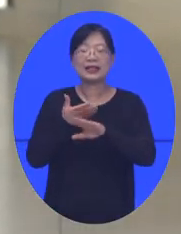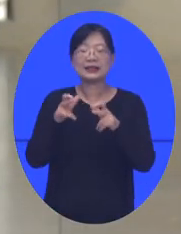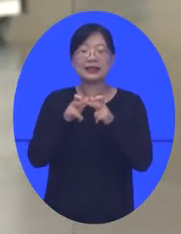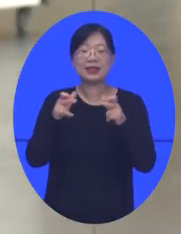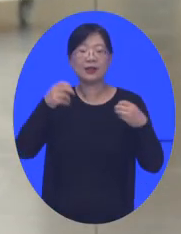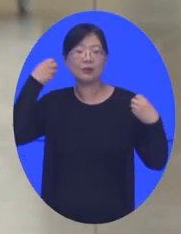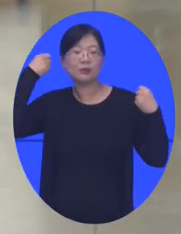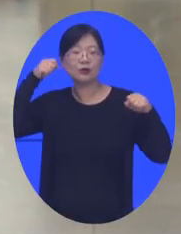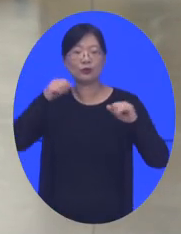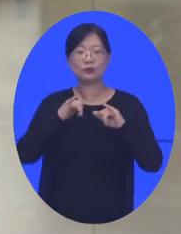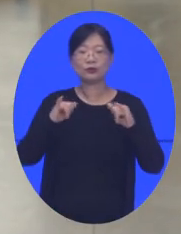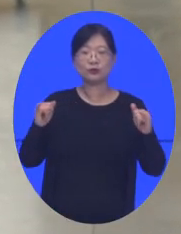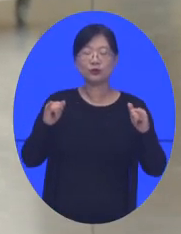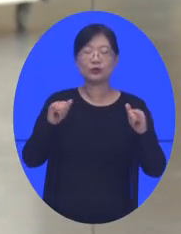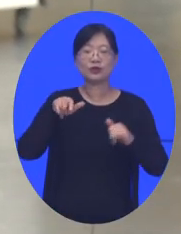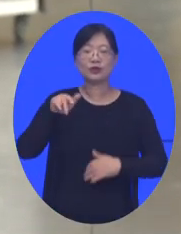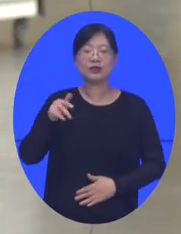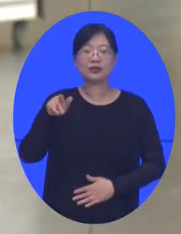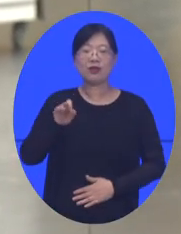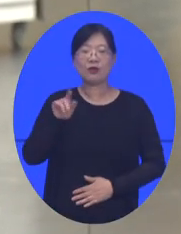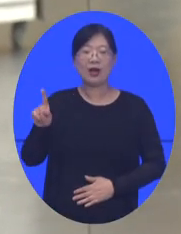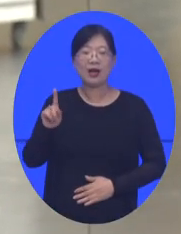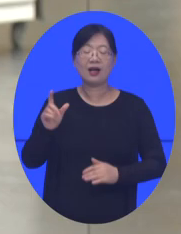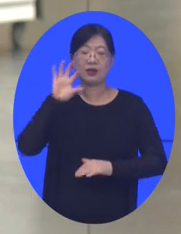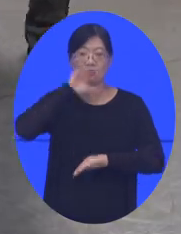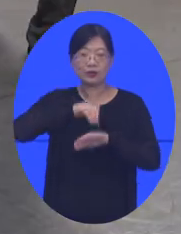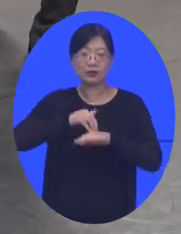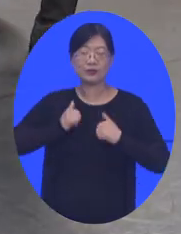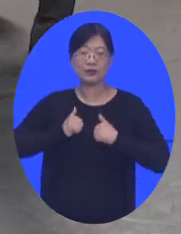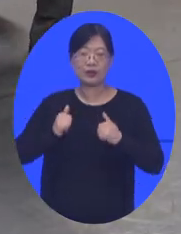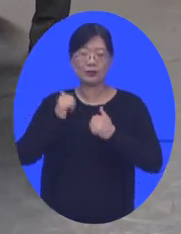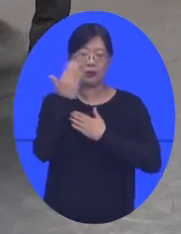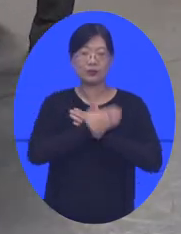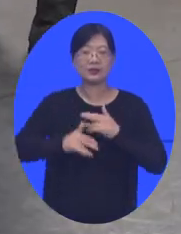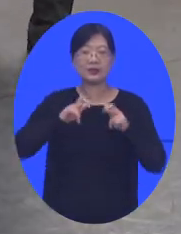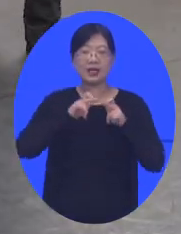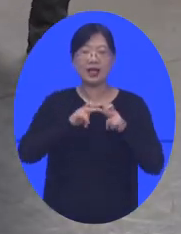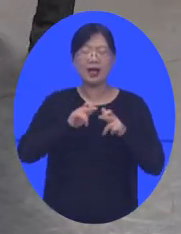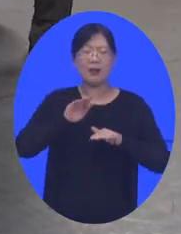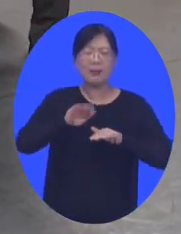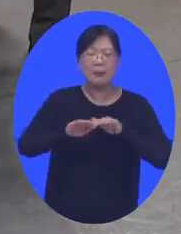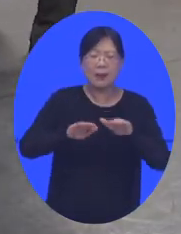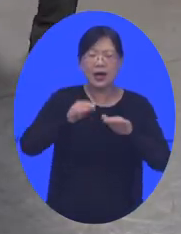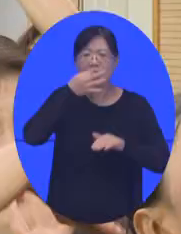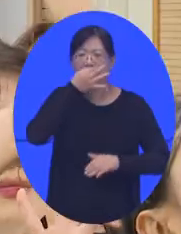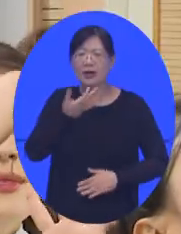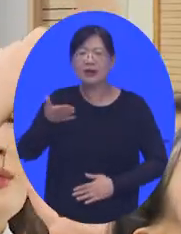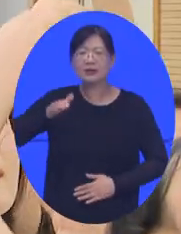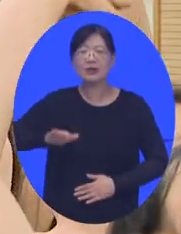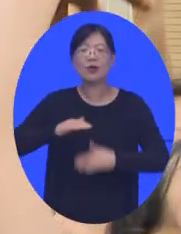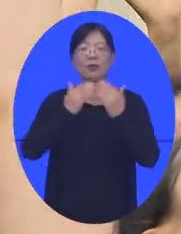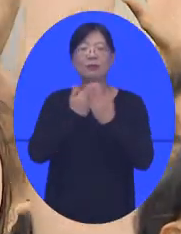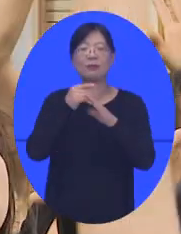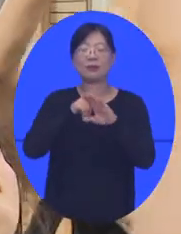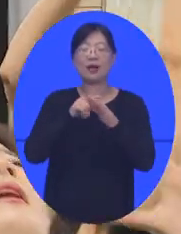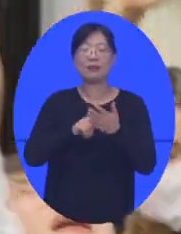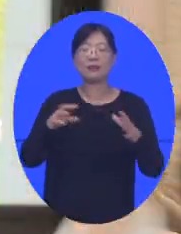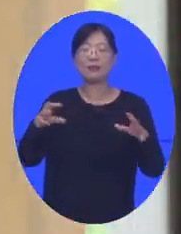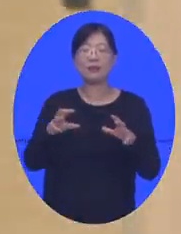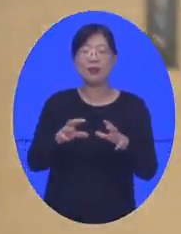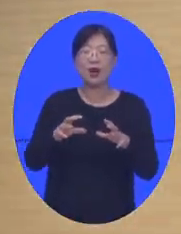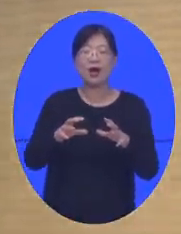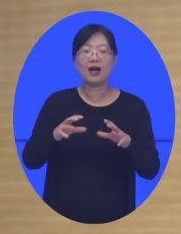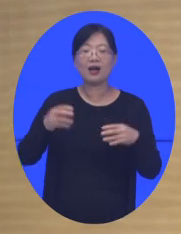다른 장애인 무용수 전정아 씨도 연습에 한창입니다. 지체장애로 한발 내딛는 것도 힘겹지만 온 마음을